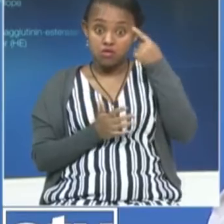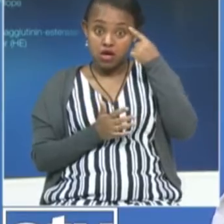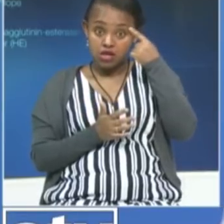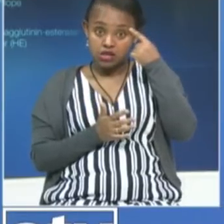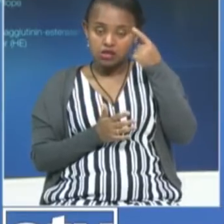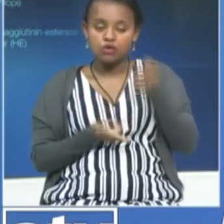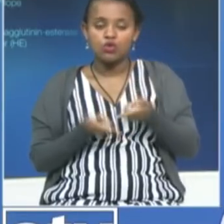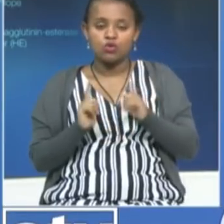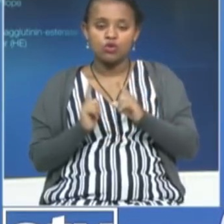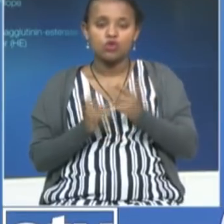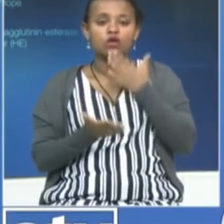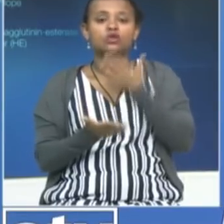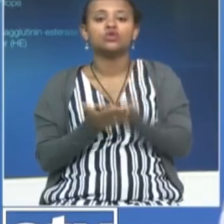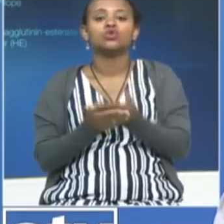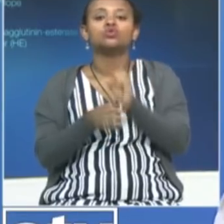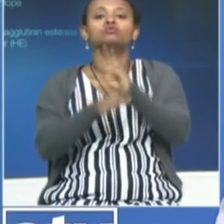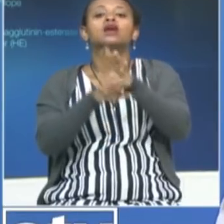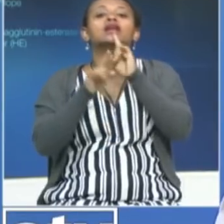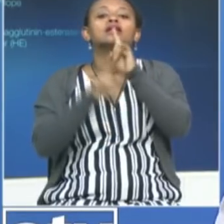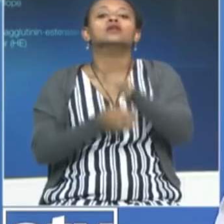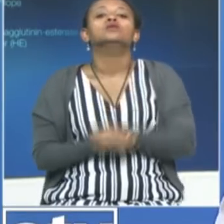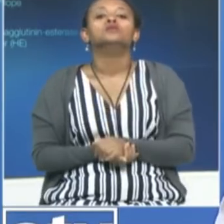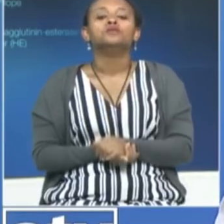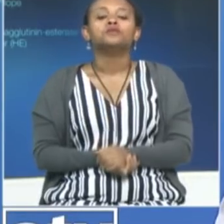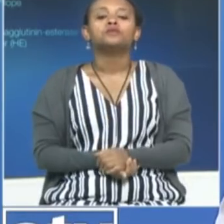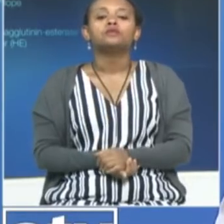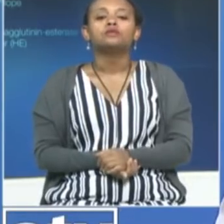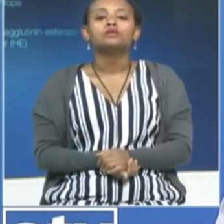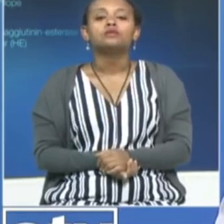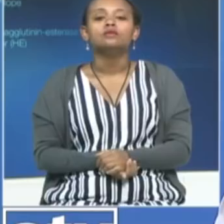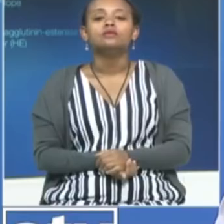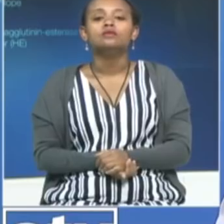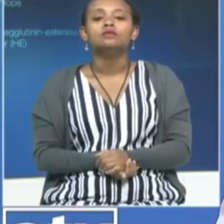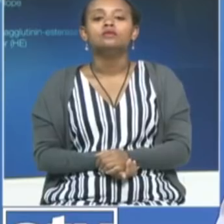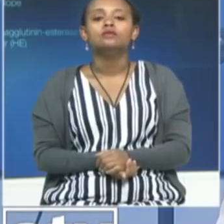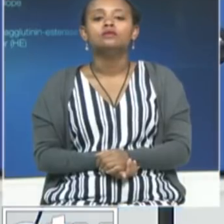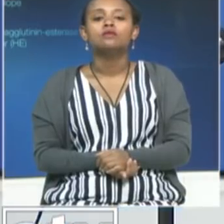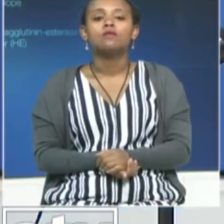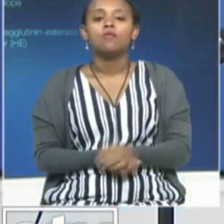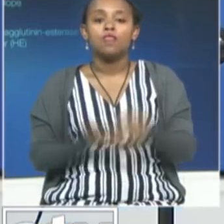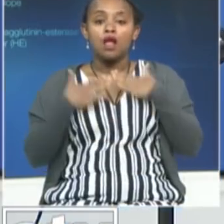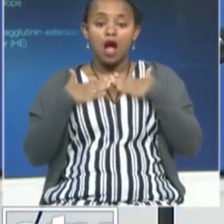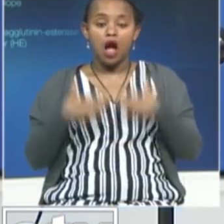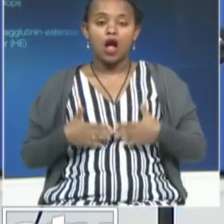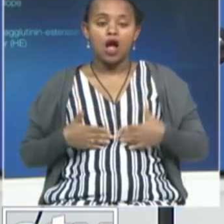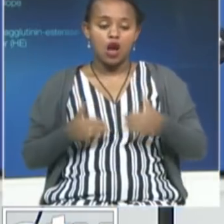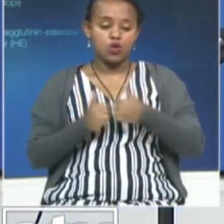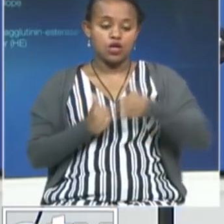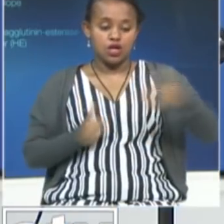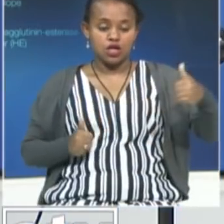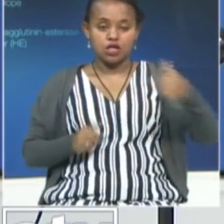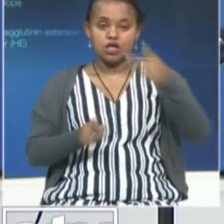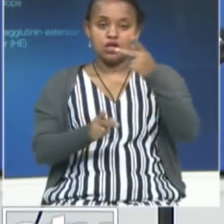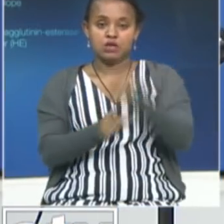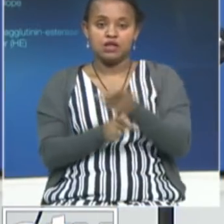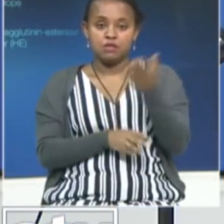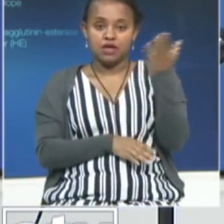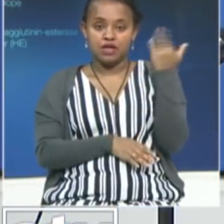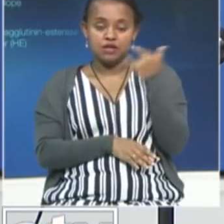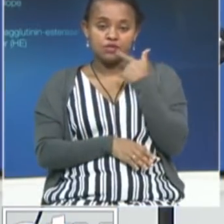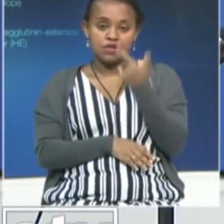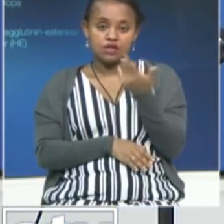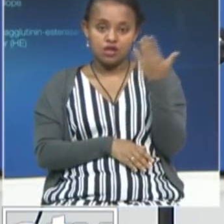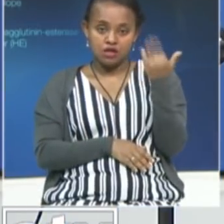እና ጥሩ መልእክት ነው። መልካም። ይሄ አካላዊ የሆነ ርቀቶችን ለመጠበቅ ቀደም ሲል